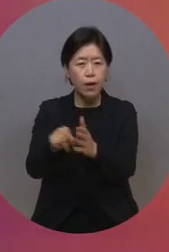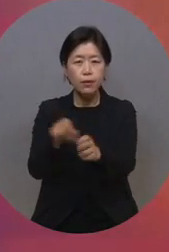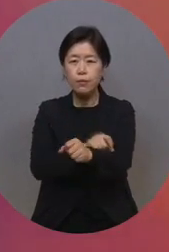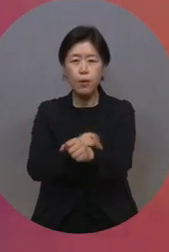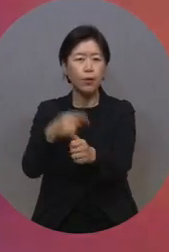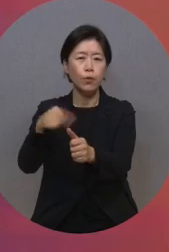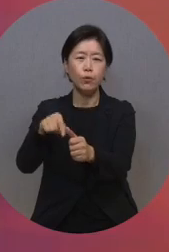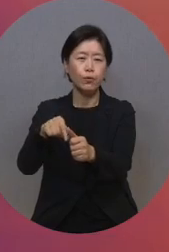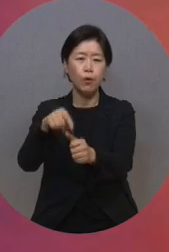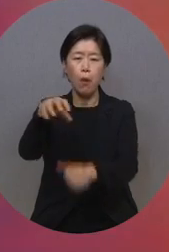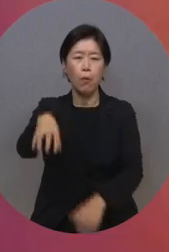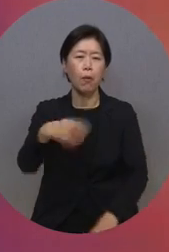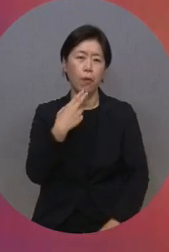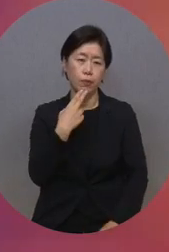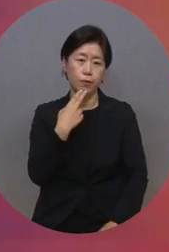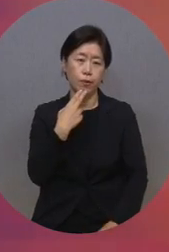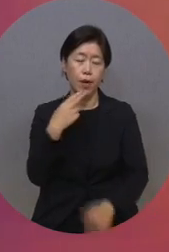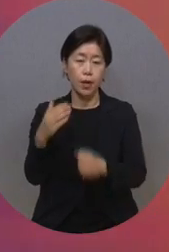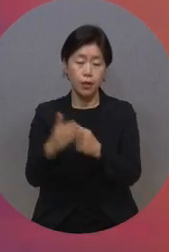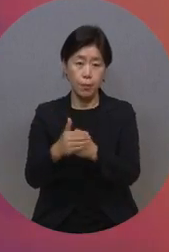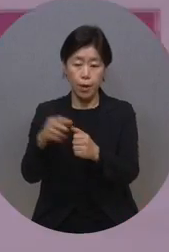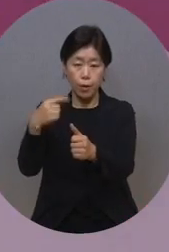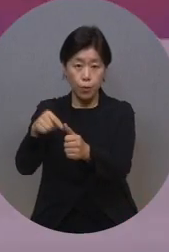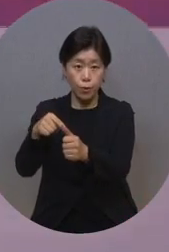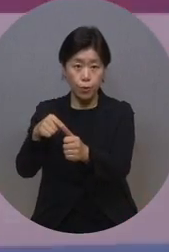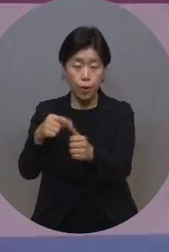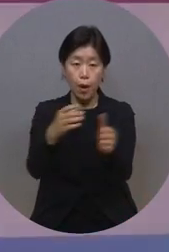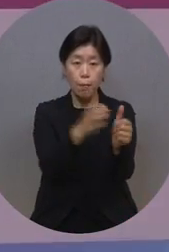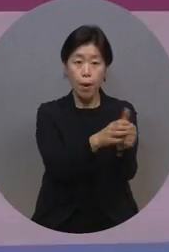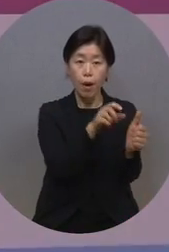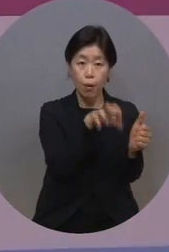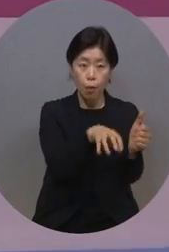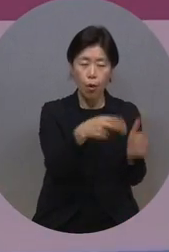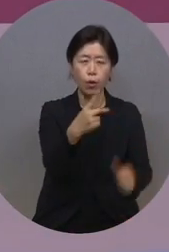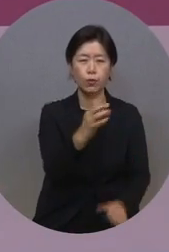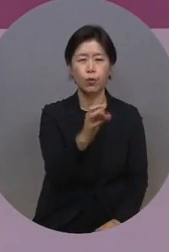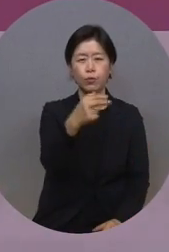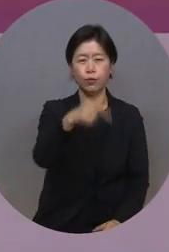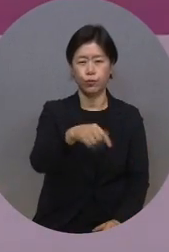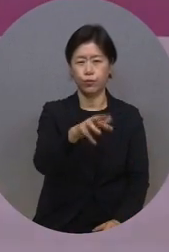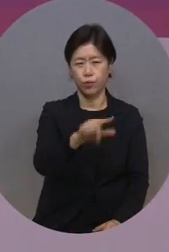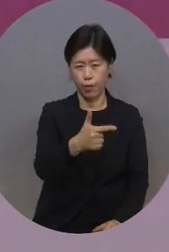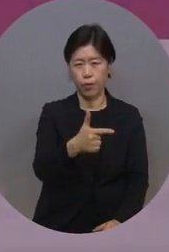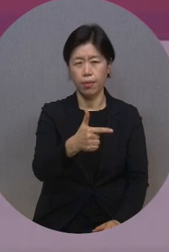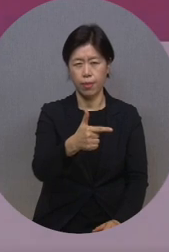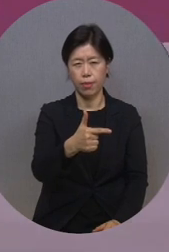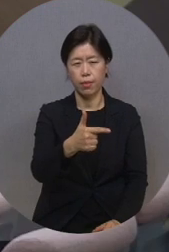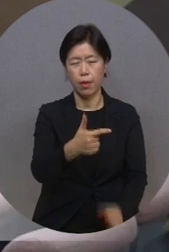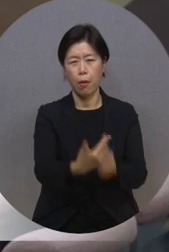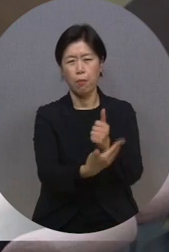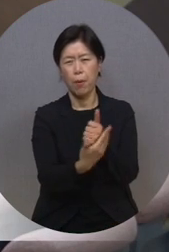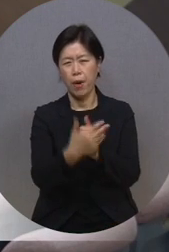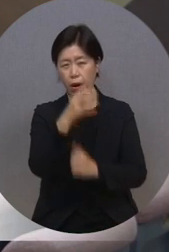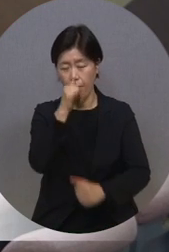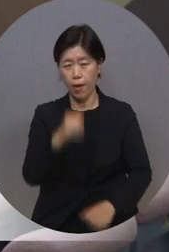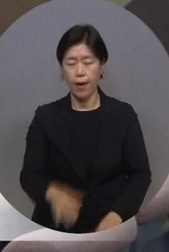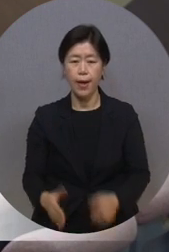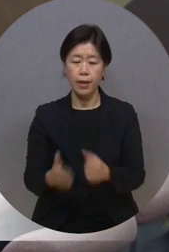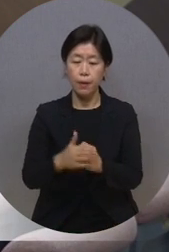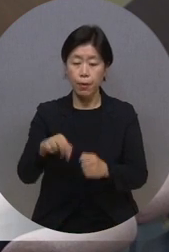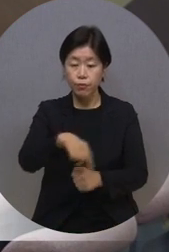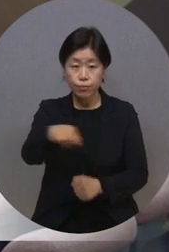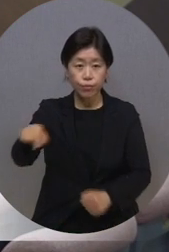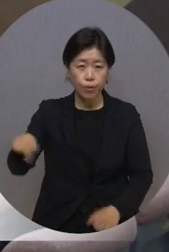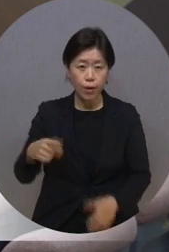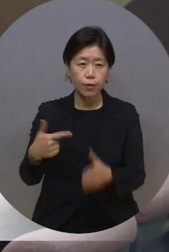관련 모든 업무는 동두천 교육지원청에서 이루어지고 있어 교육지원청이 절실한 현실입니다. 이